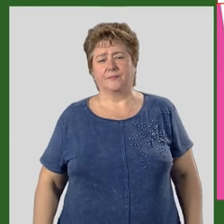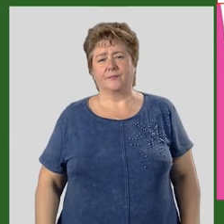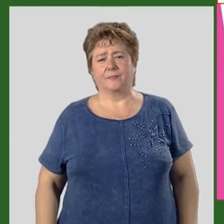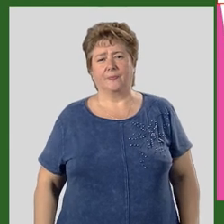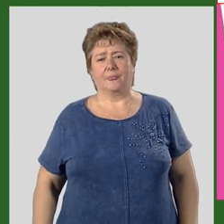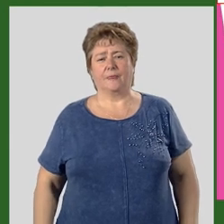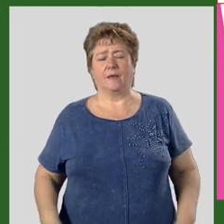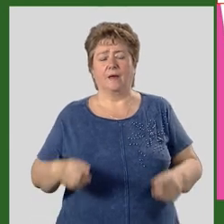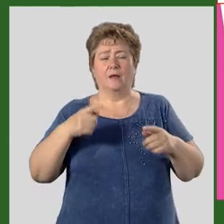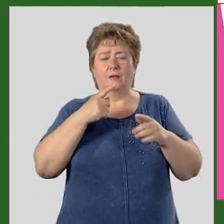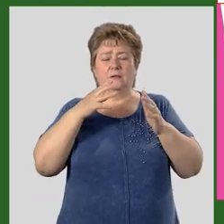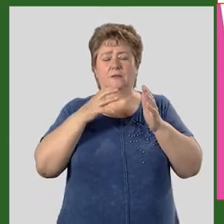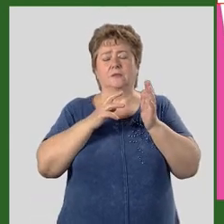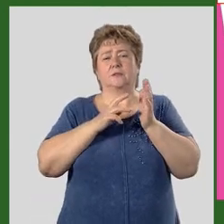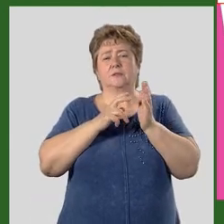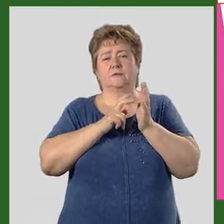В